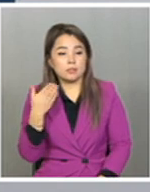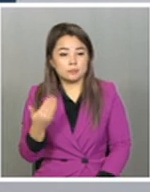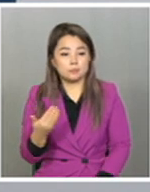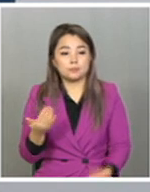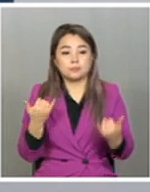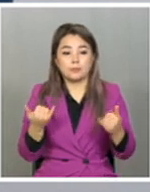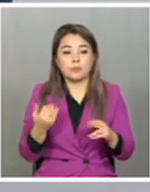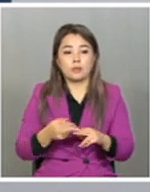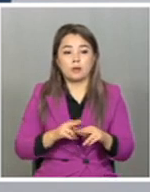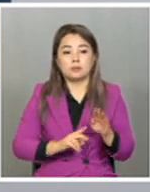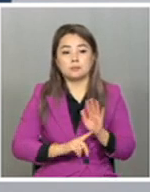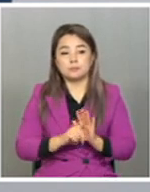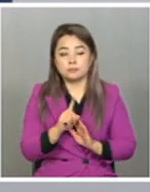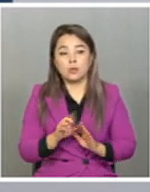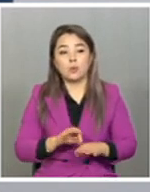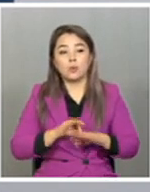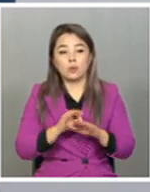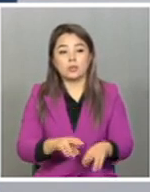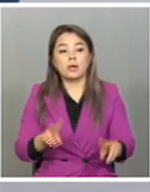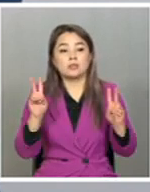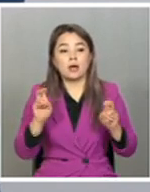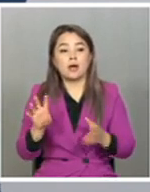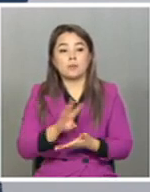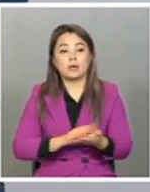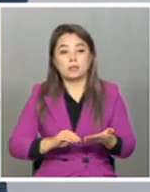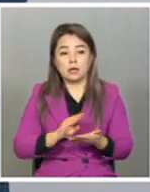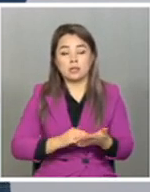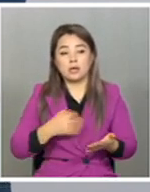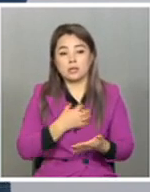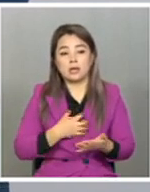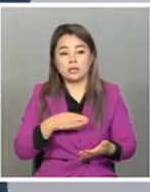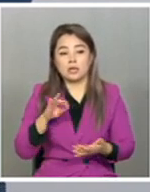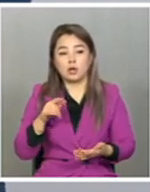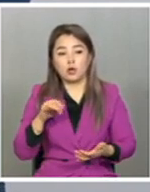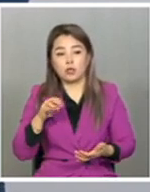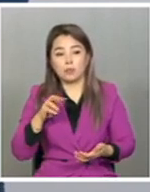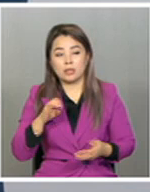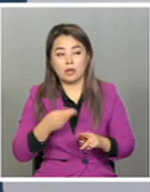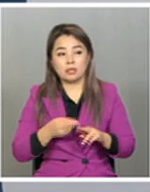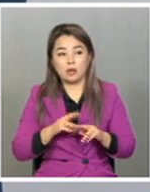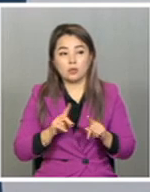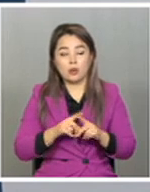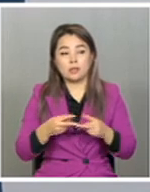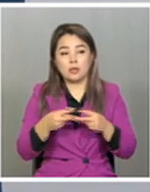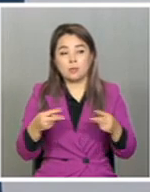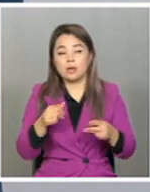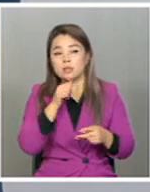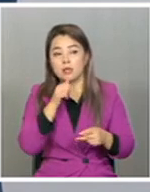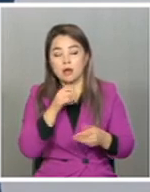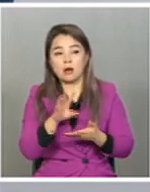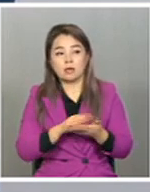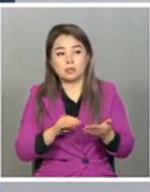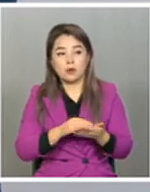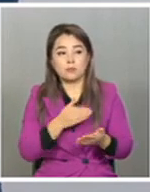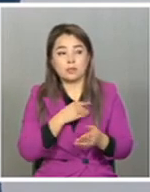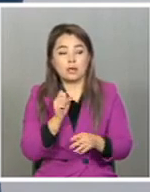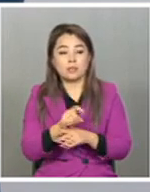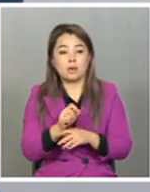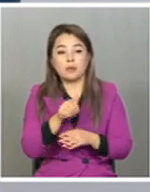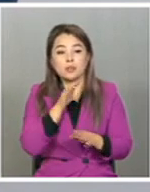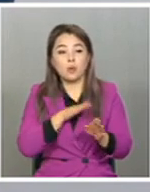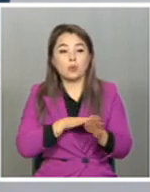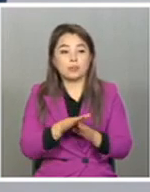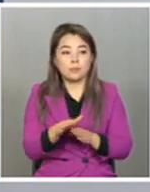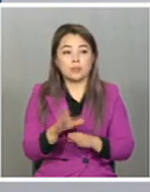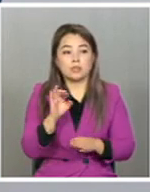Балар, алдымен өткен тақырыпты қайталайық, негізгі тригонометриялық тепе-теңдіктерді қайталайық. Ол үшін осындай тапсырма